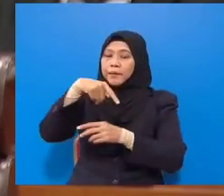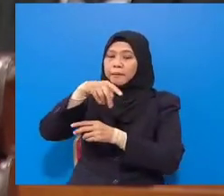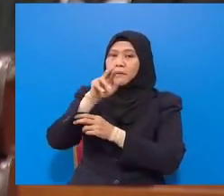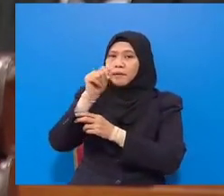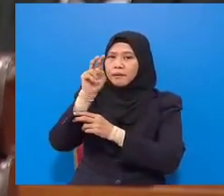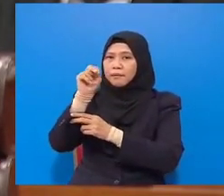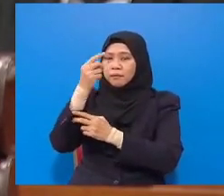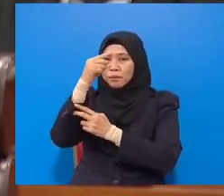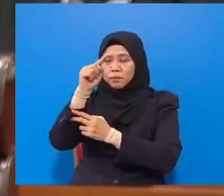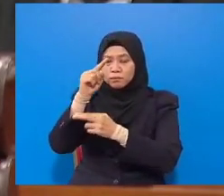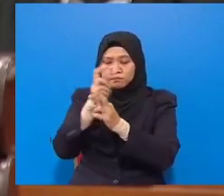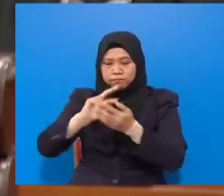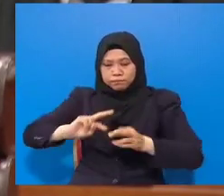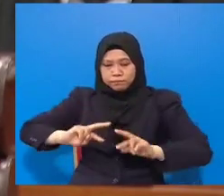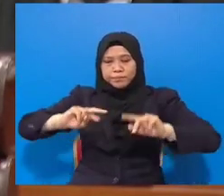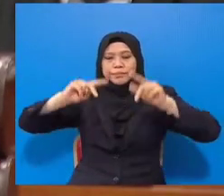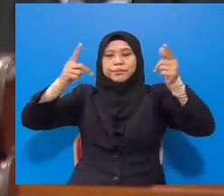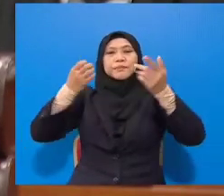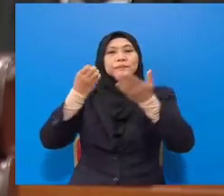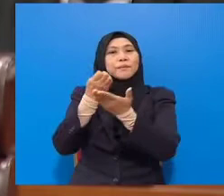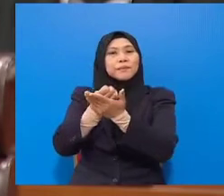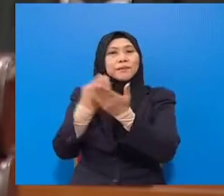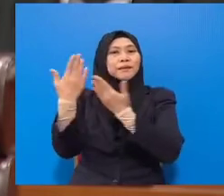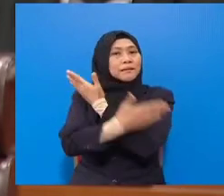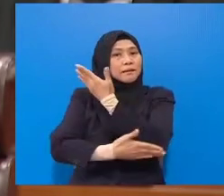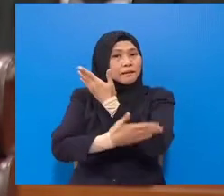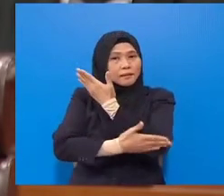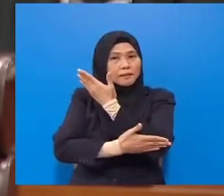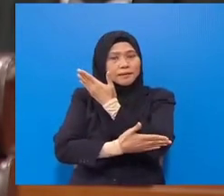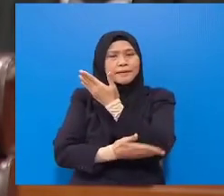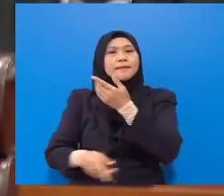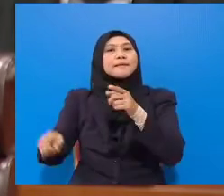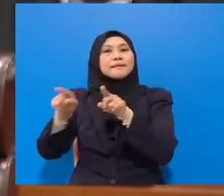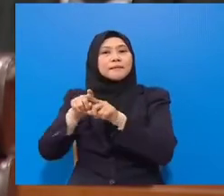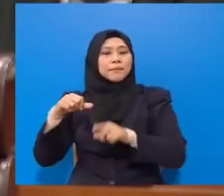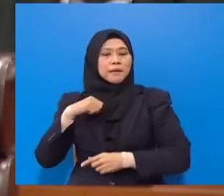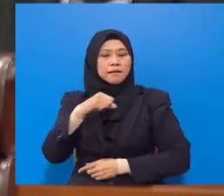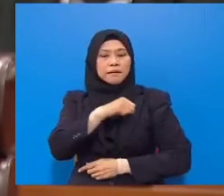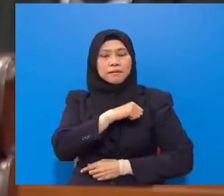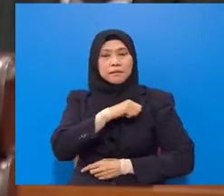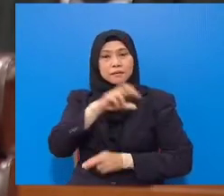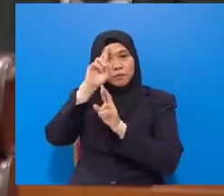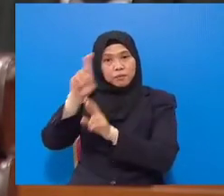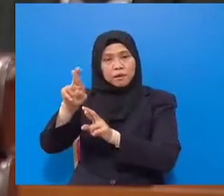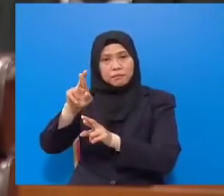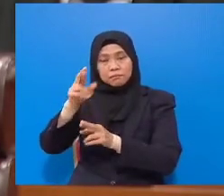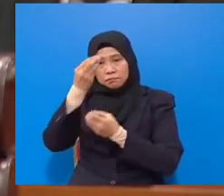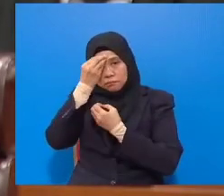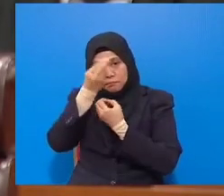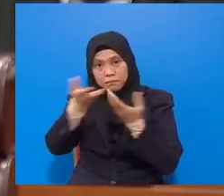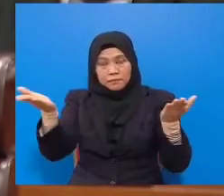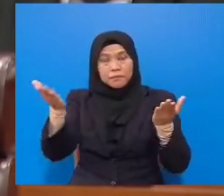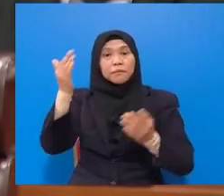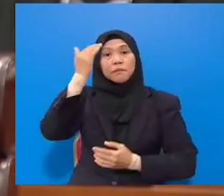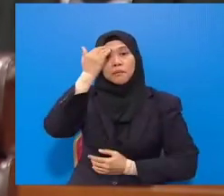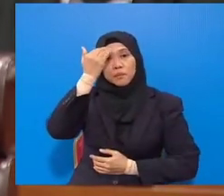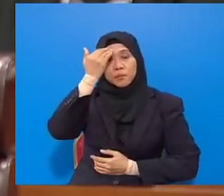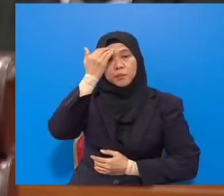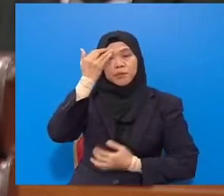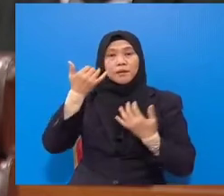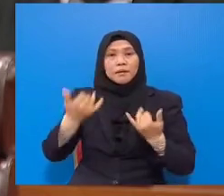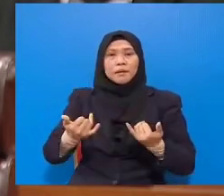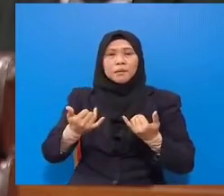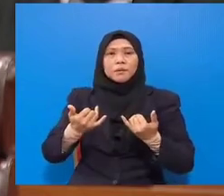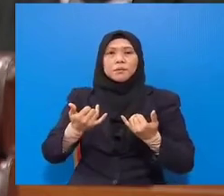untuk memulihkan ekonomi negara sebagaimana Aliya Aliya much maklum ekonomi Malaysia mengalami